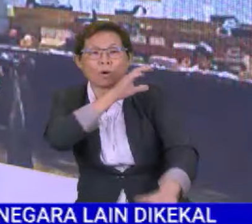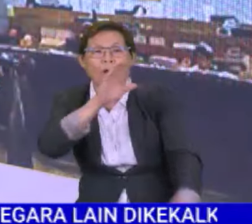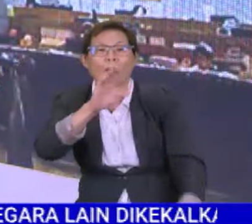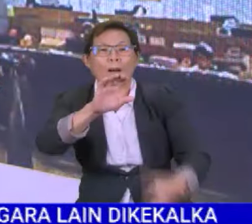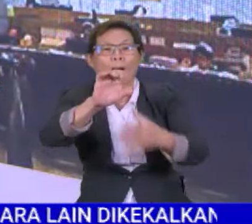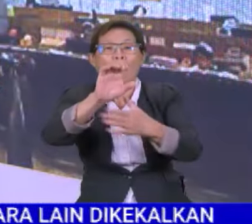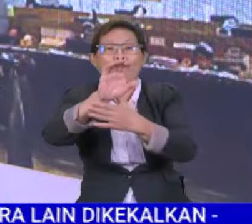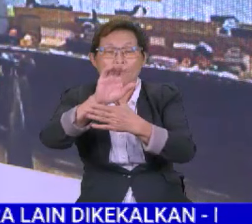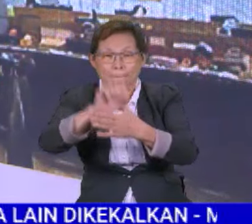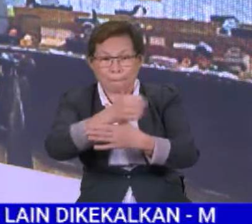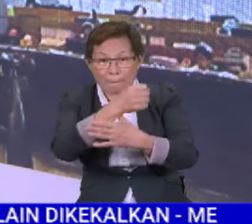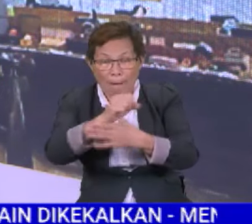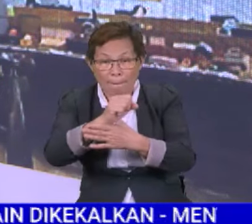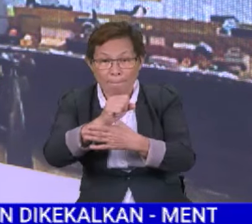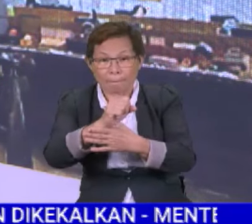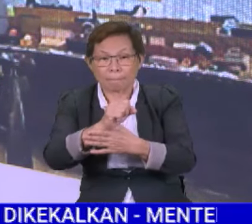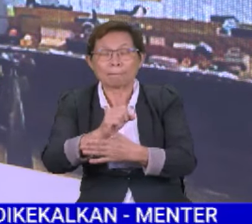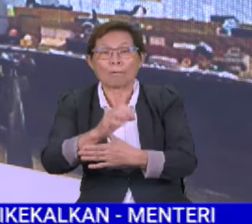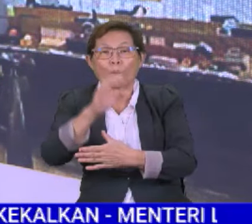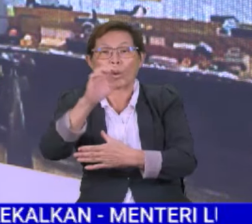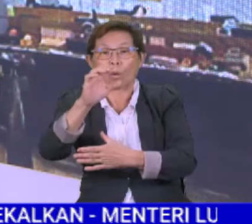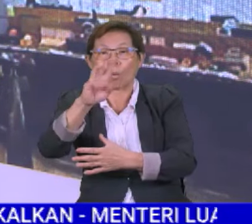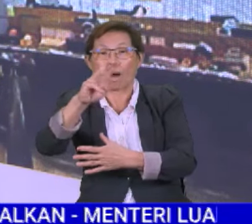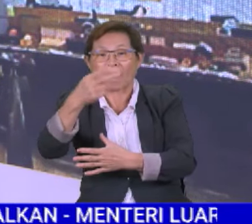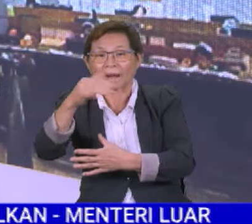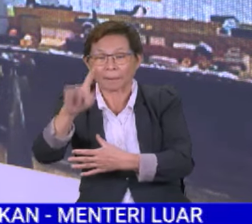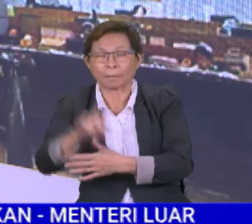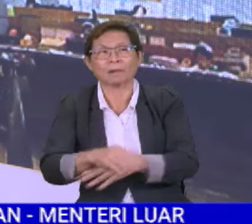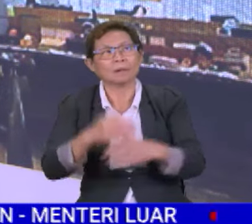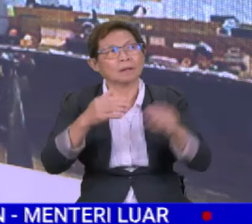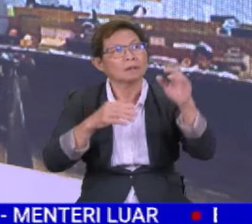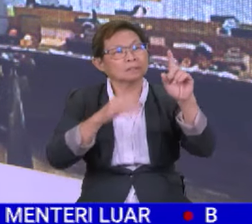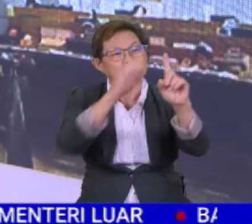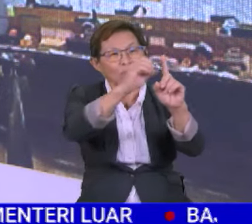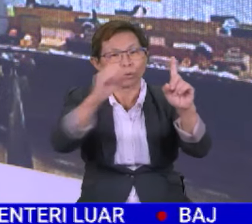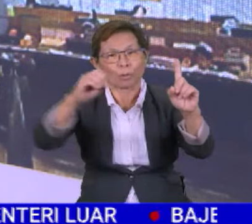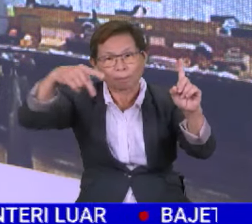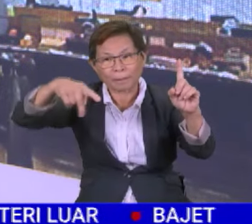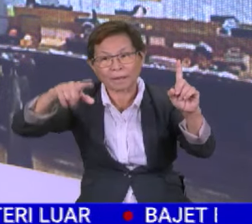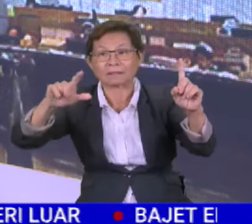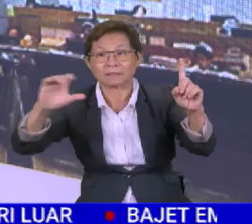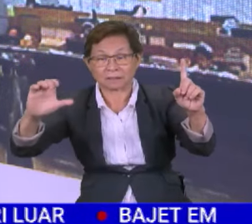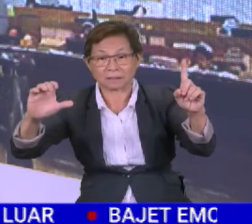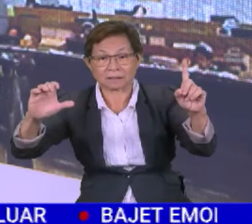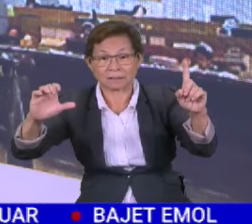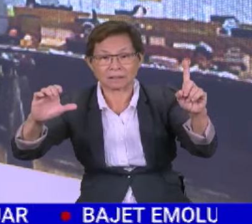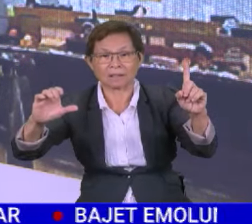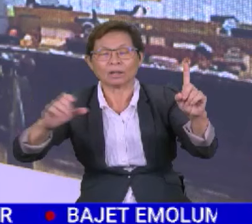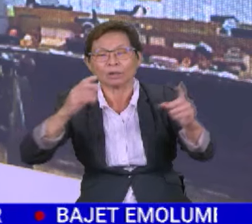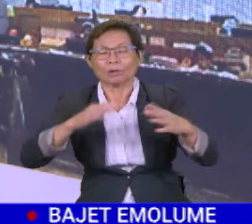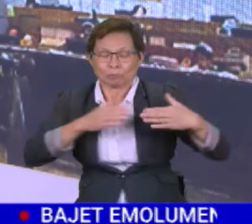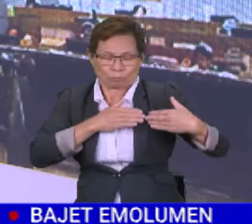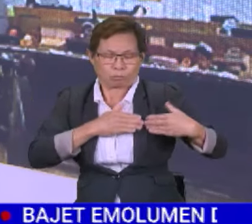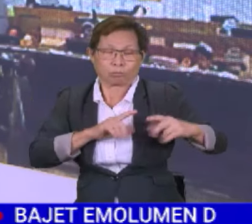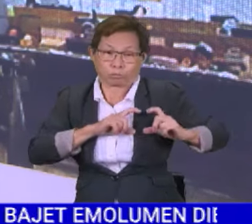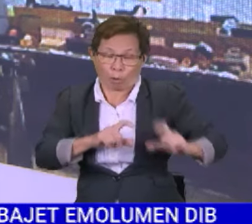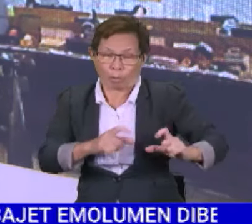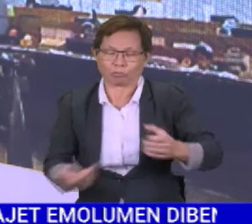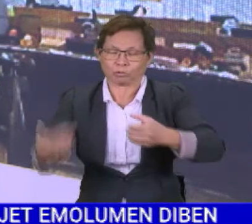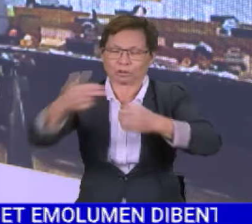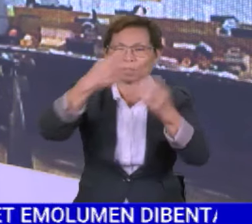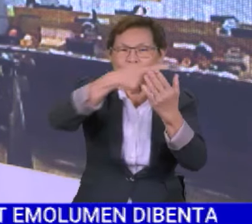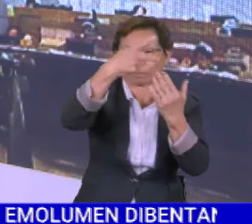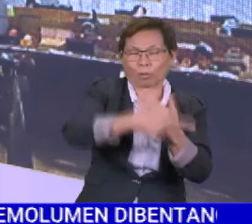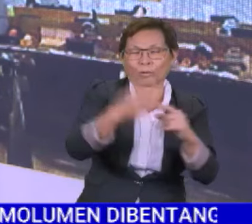Berhad Tan Sri Abdul Wahid Omar berkata setakat ini 100 PLC telah menyatakan komitmen untuk menyertai program berkenaan